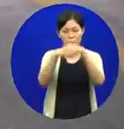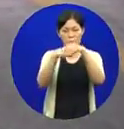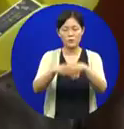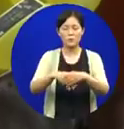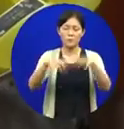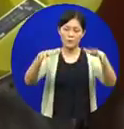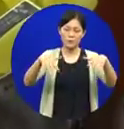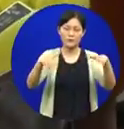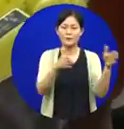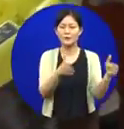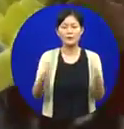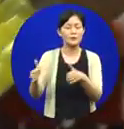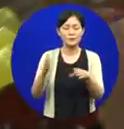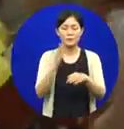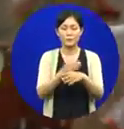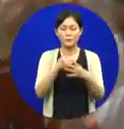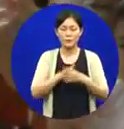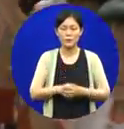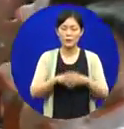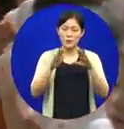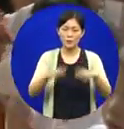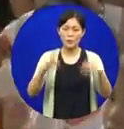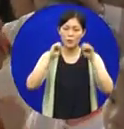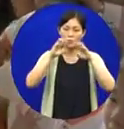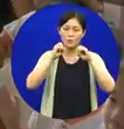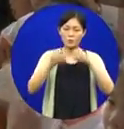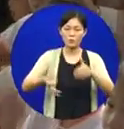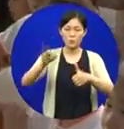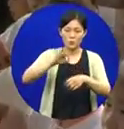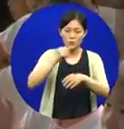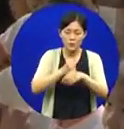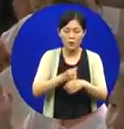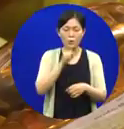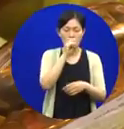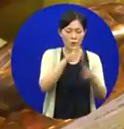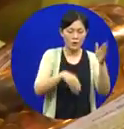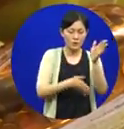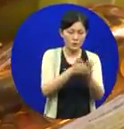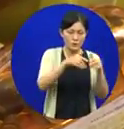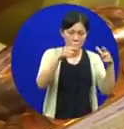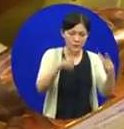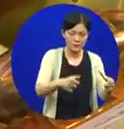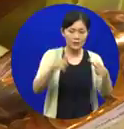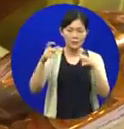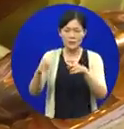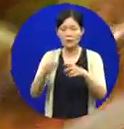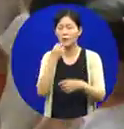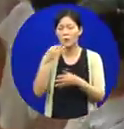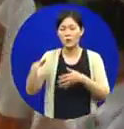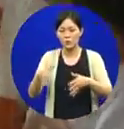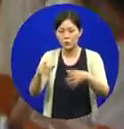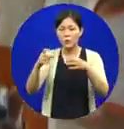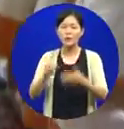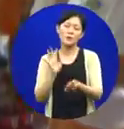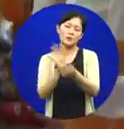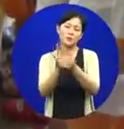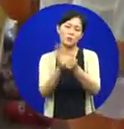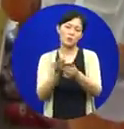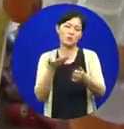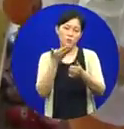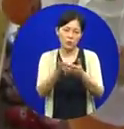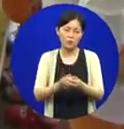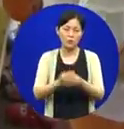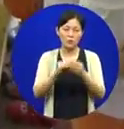결연 후원자 모집 등이 진행됐습니다. 이번 캠페인으로 모인 성금은 용인과 경기도의 위기가정을 지원하고 월드비전을